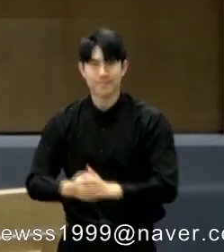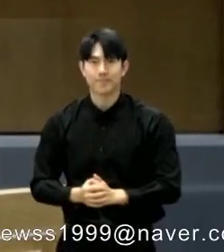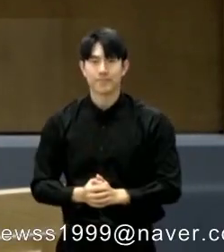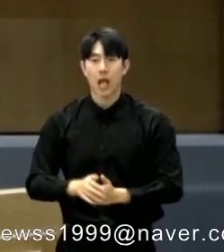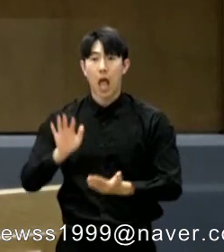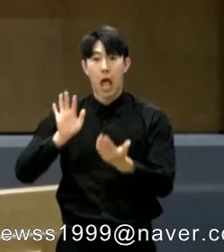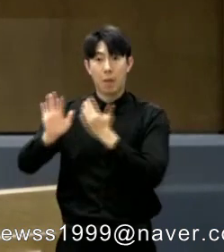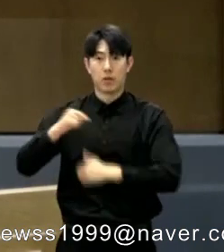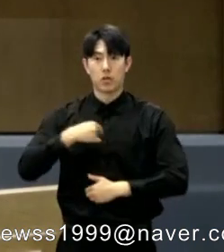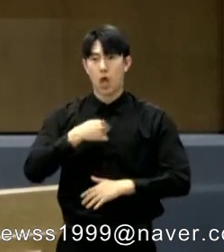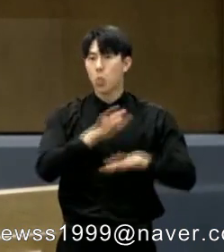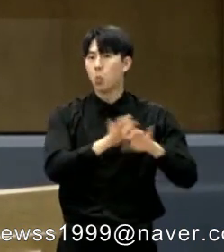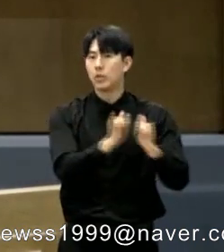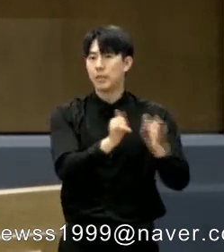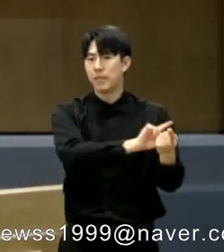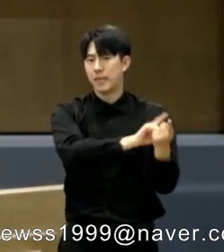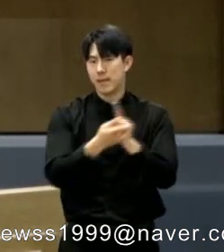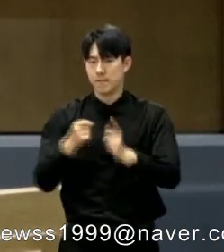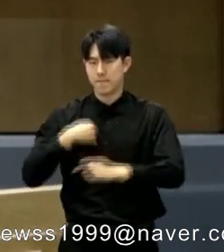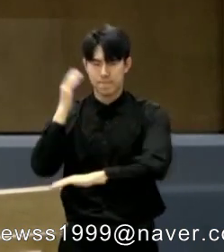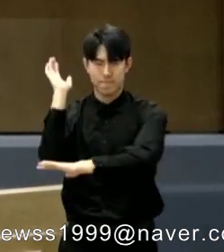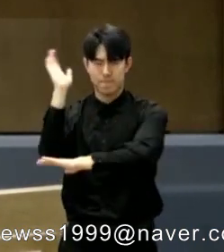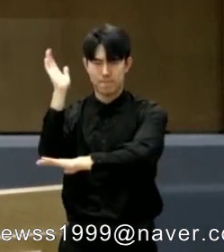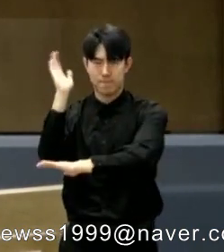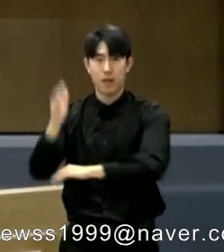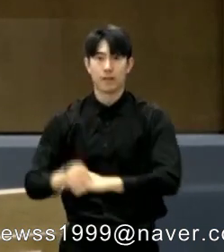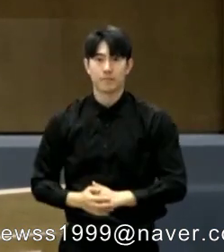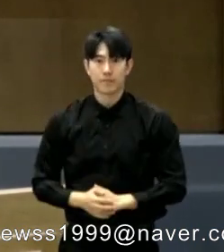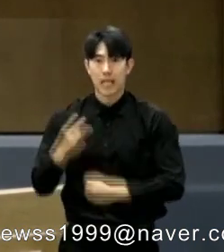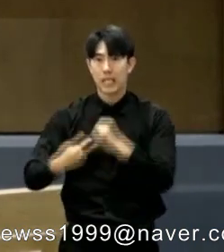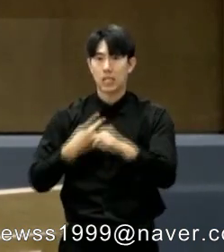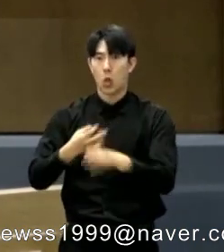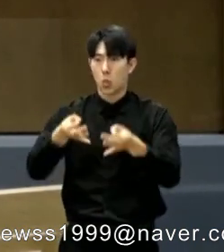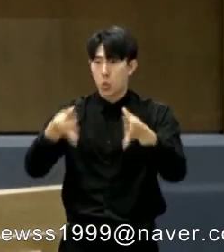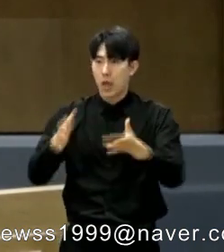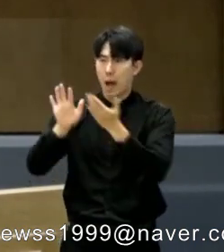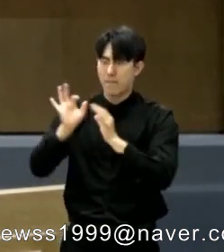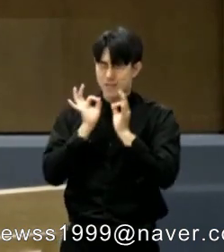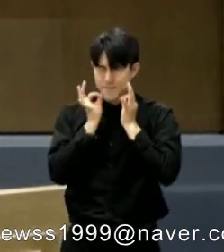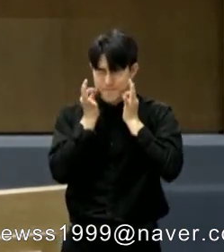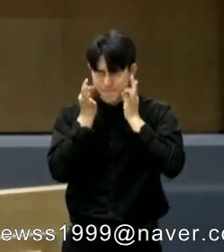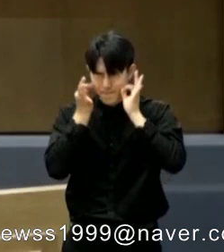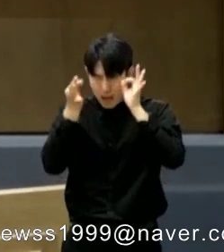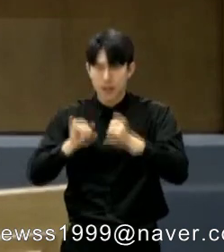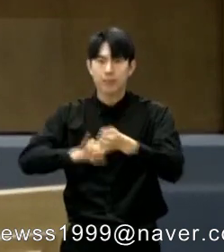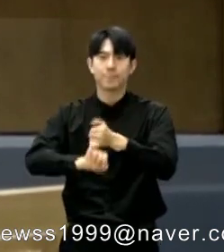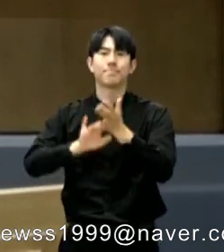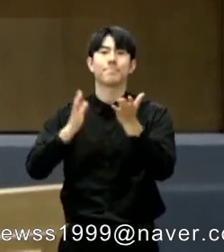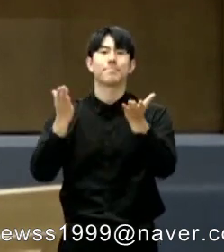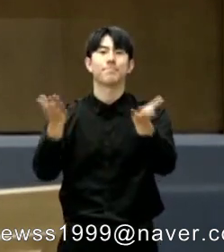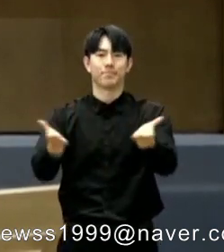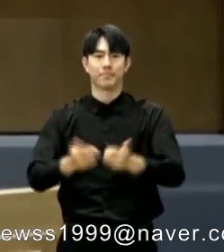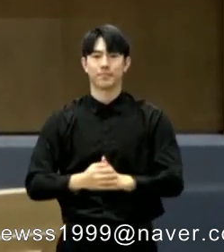저는 농업인들을 대변하는 의정활동을 위해 2년 동안 앞으로도 최선을 다할 것을 이